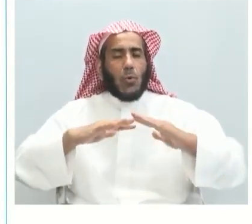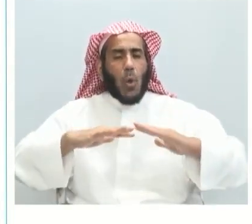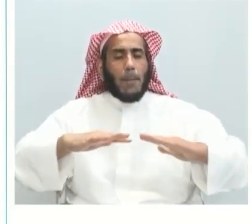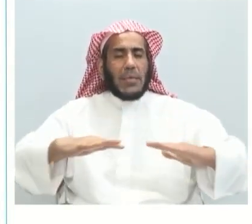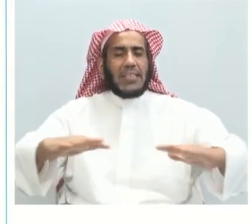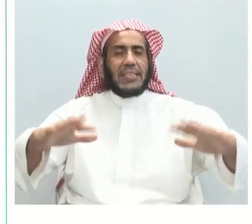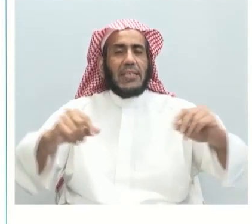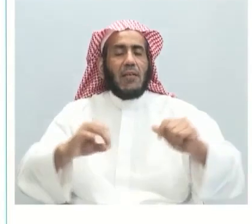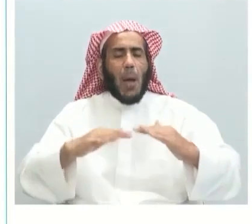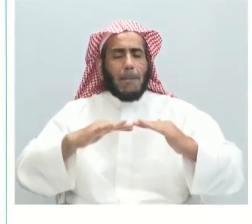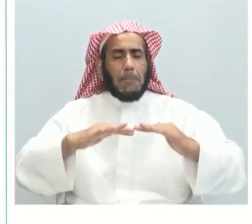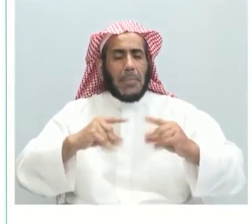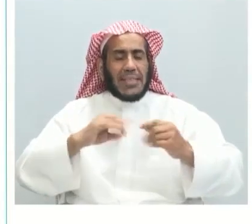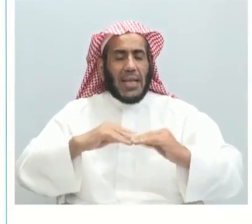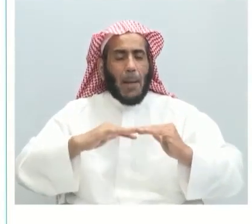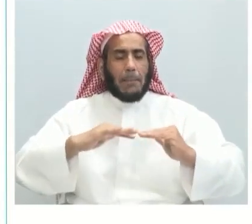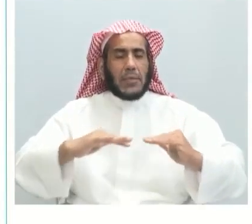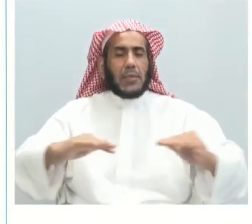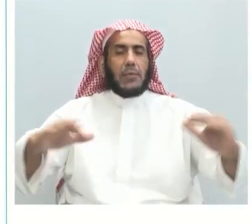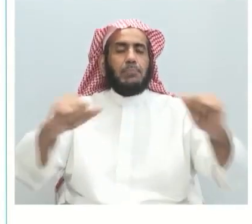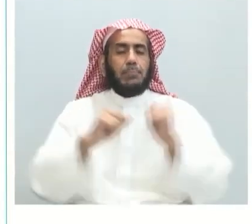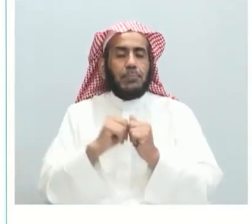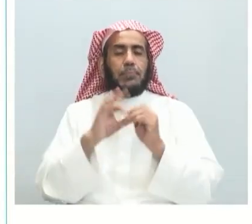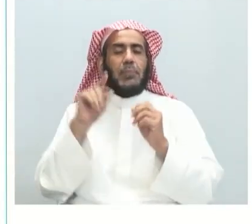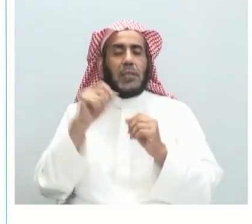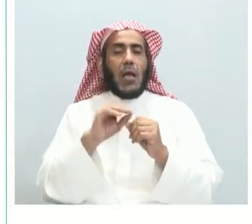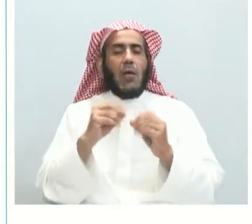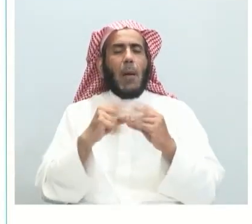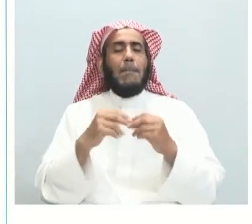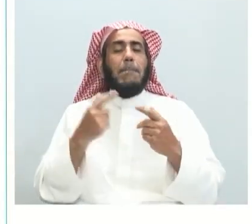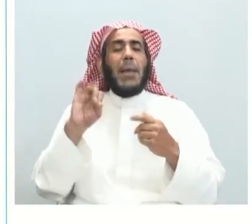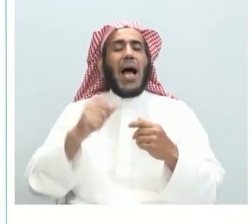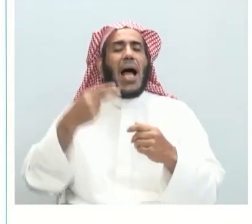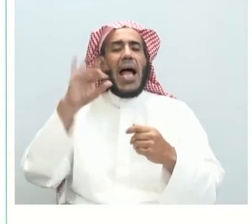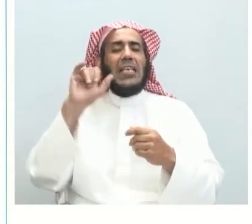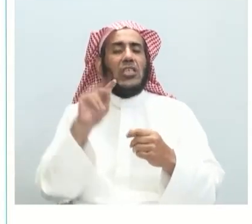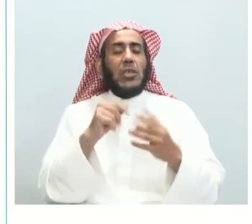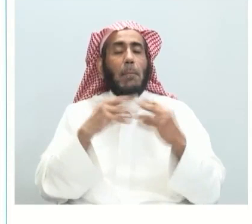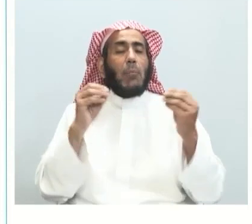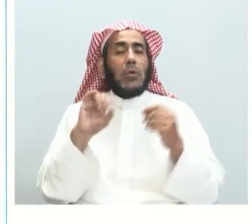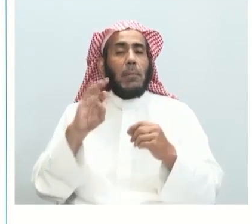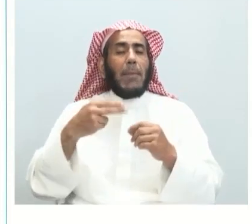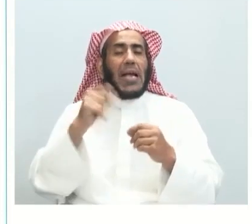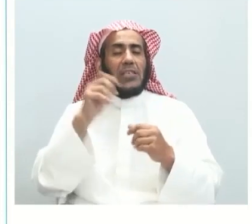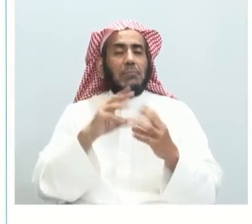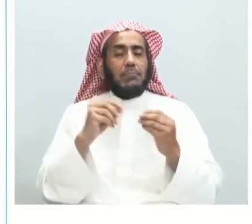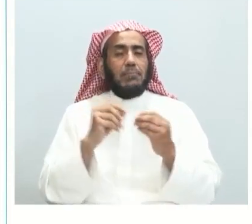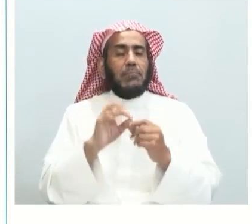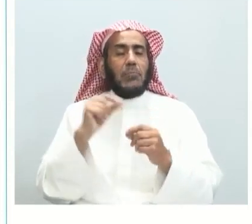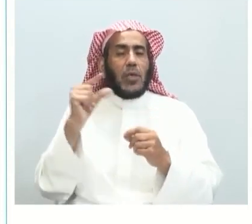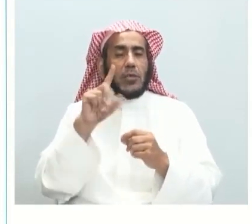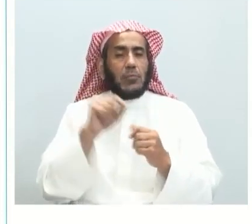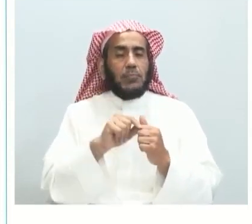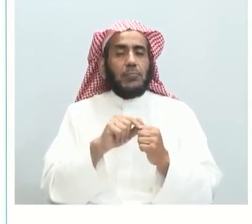البسط فمد يعني بسطها في قوله معايش ما المراد بقوله تعالى معايش نعم